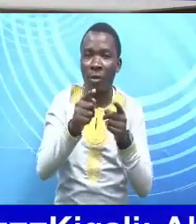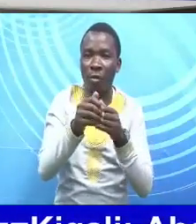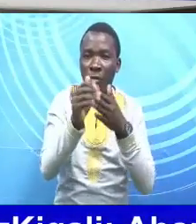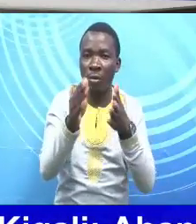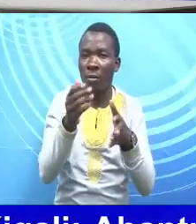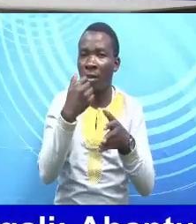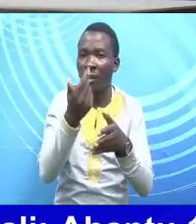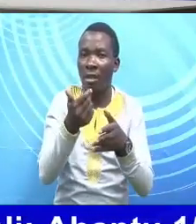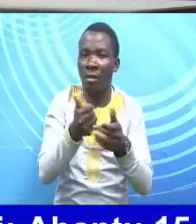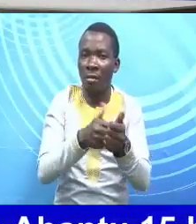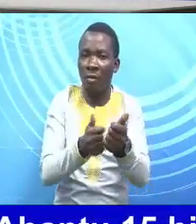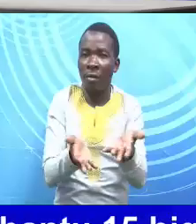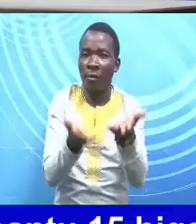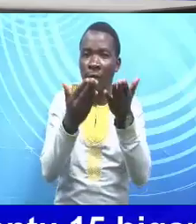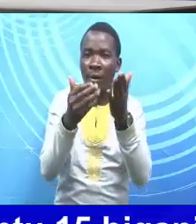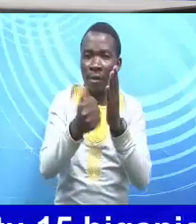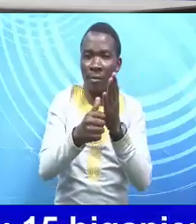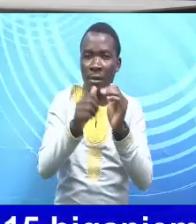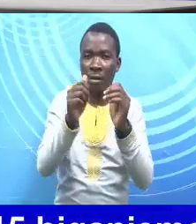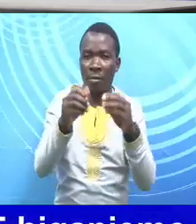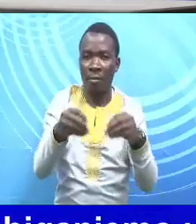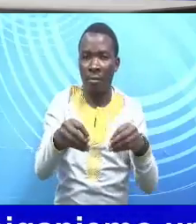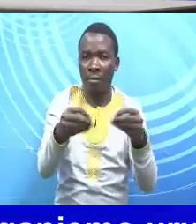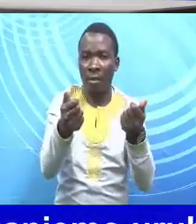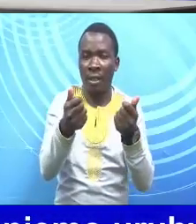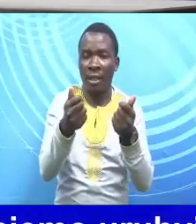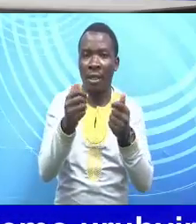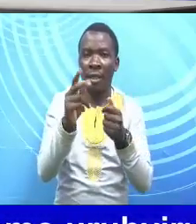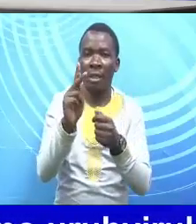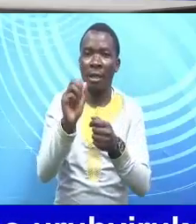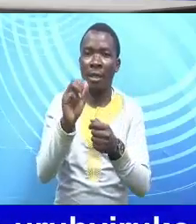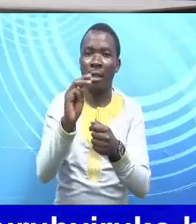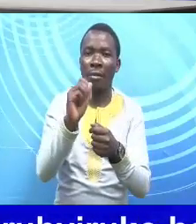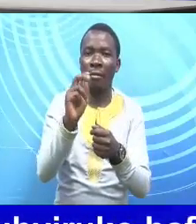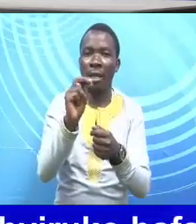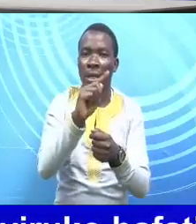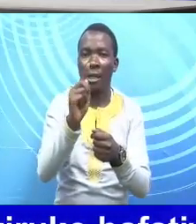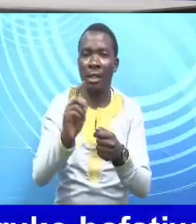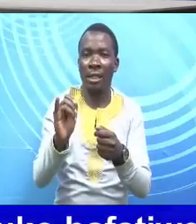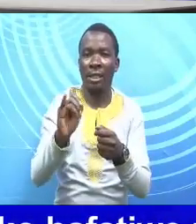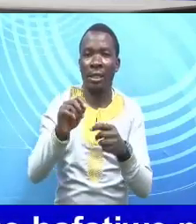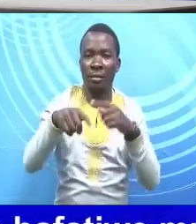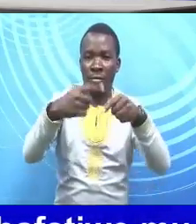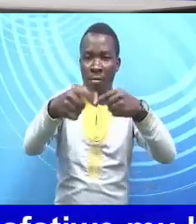bugiye gukurikirana iby'ikibazo ngo bugikemure. Janvier Kamanzi Semigabo arakomeza.